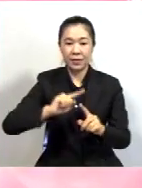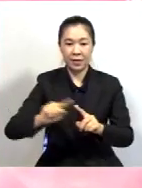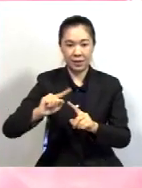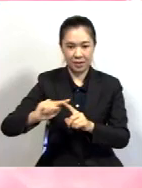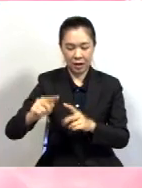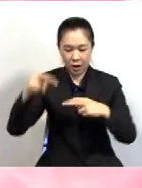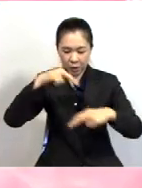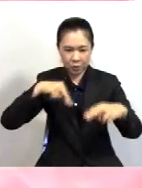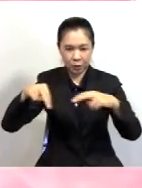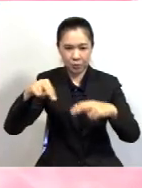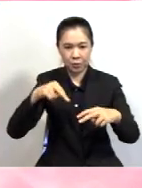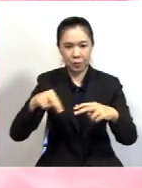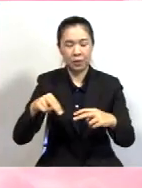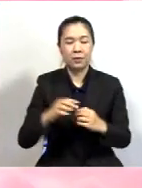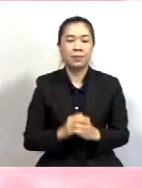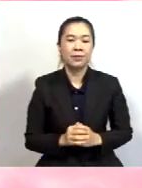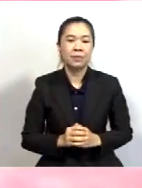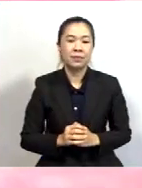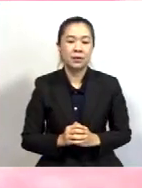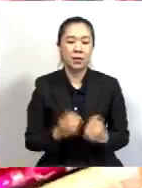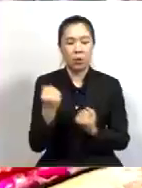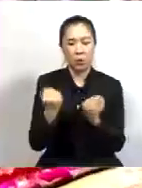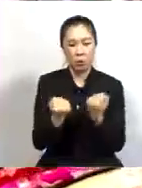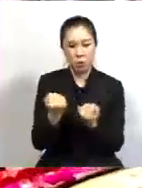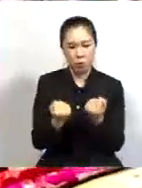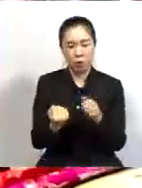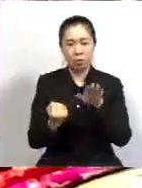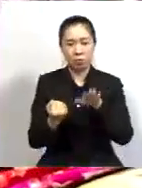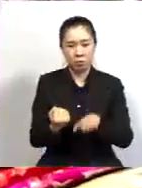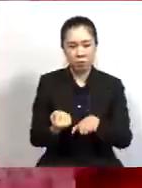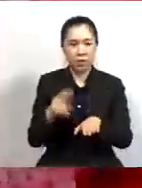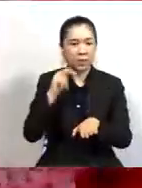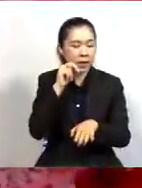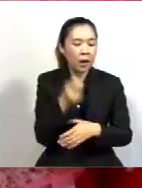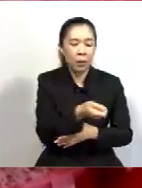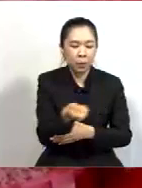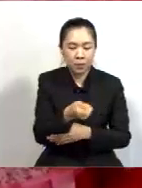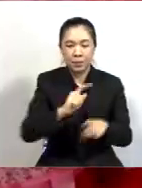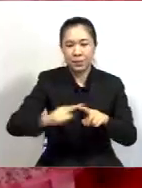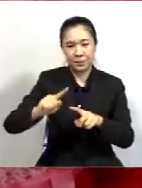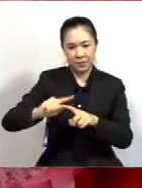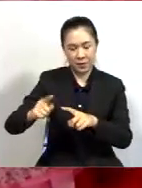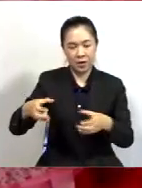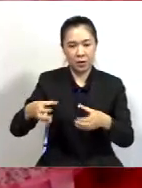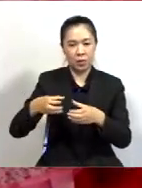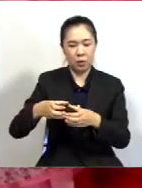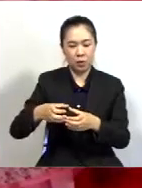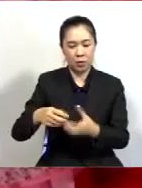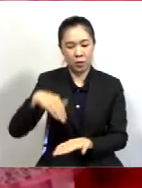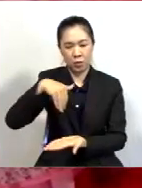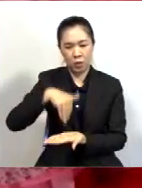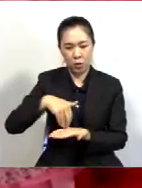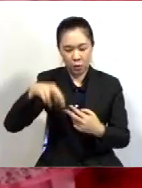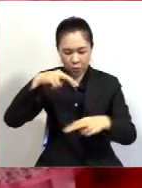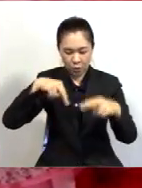ชุดตรวจดูแลความปลอดภัยพร้อมกับรถดับเพลิงอุปกรณ์ดับเพลิงทีมกู้ภัยประจำสถานีดับเพลิงและจุดเฝ้าระวังรว